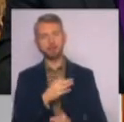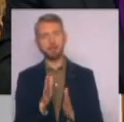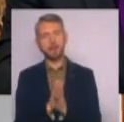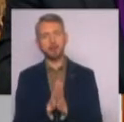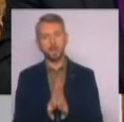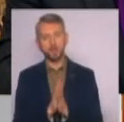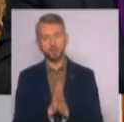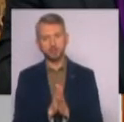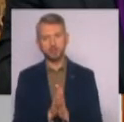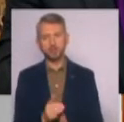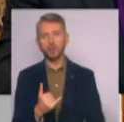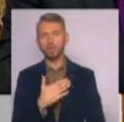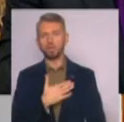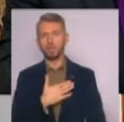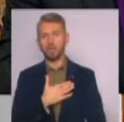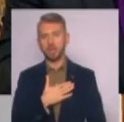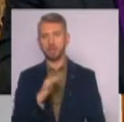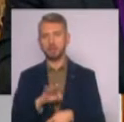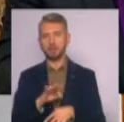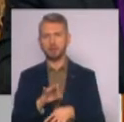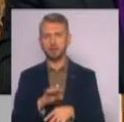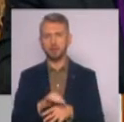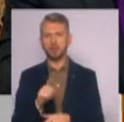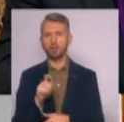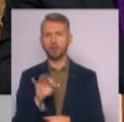пожалуйста, у меня заболевание хотлок.